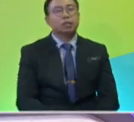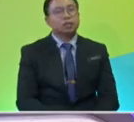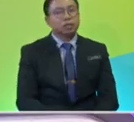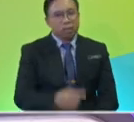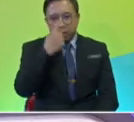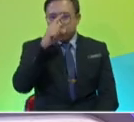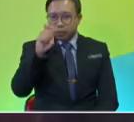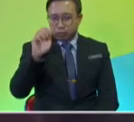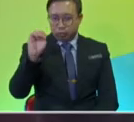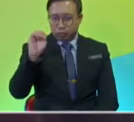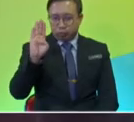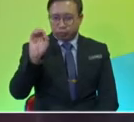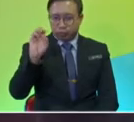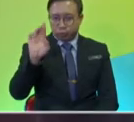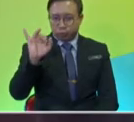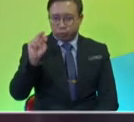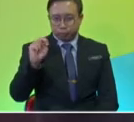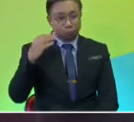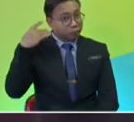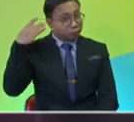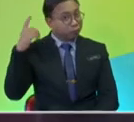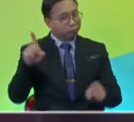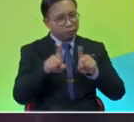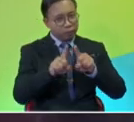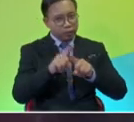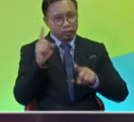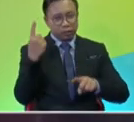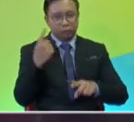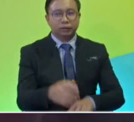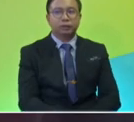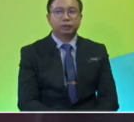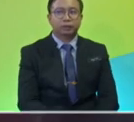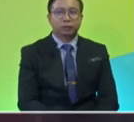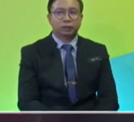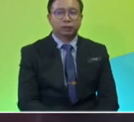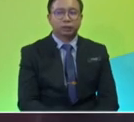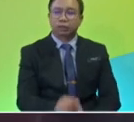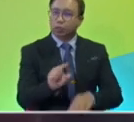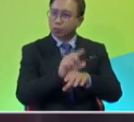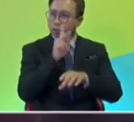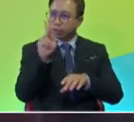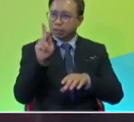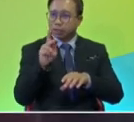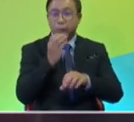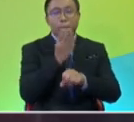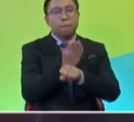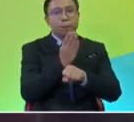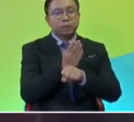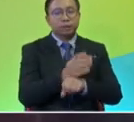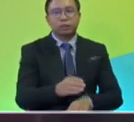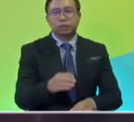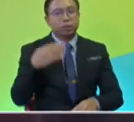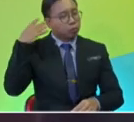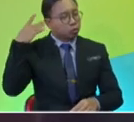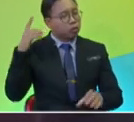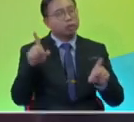tamboring Cikgu punya dan saya punya bunyi sama a lah kan ah bunyi dia sama Sebab Dia menggunakan apa besi ni kan jadi bunyi dia